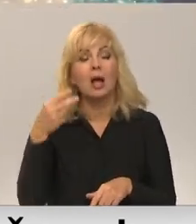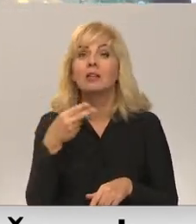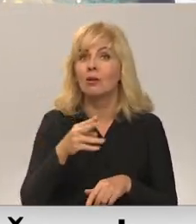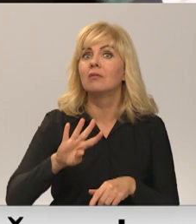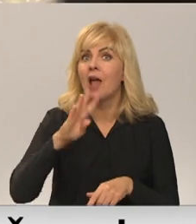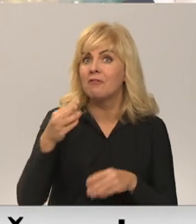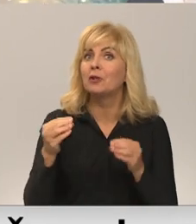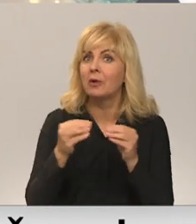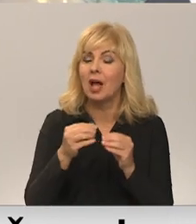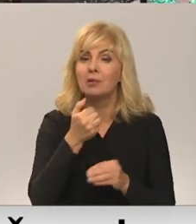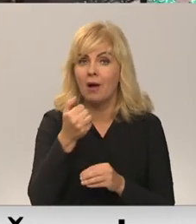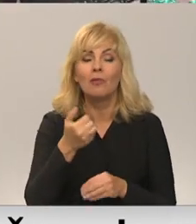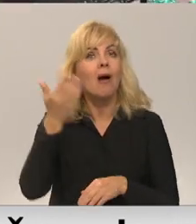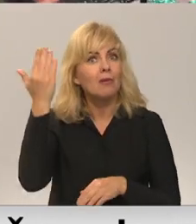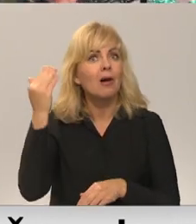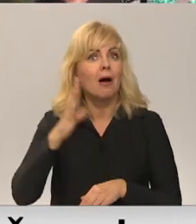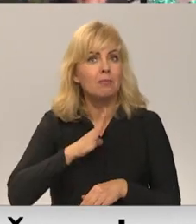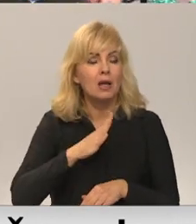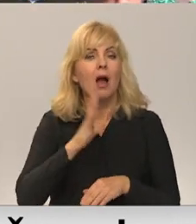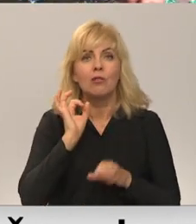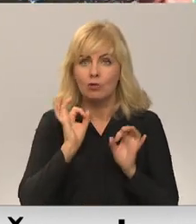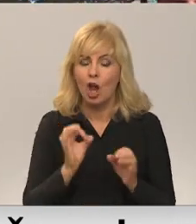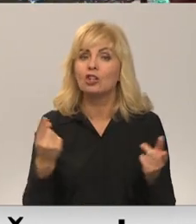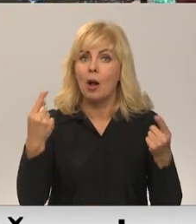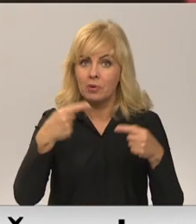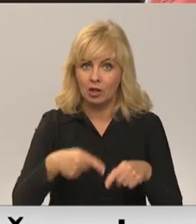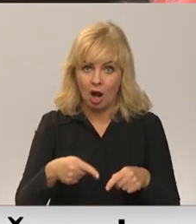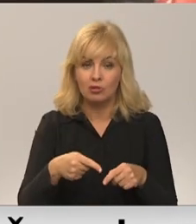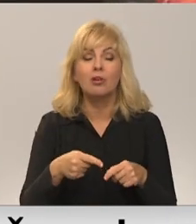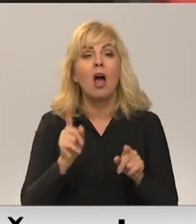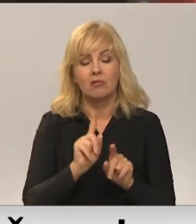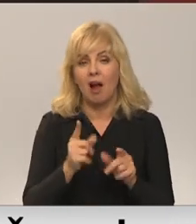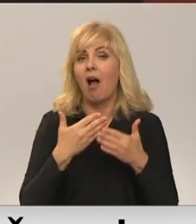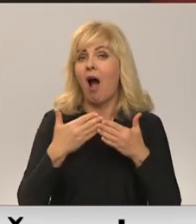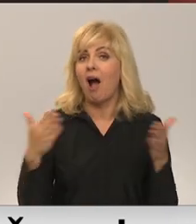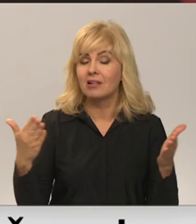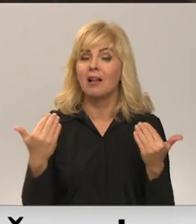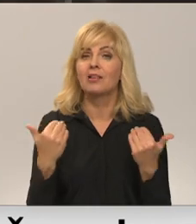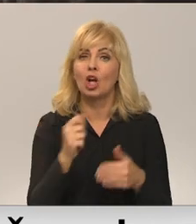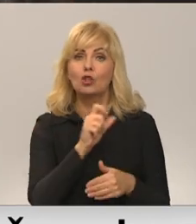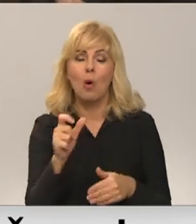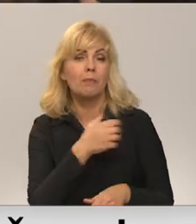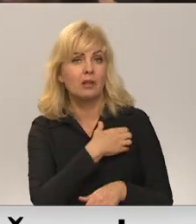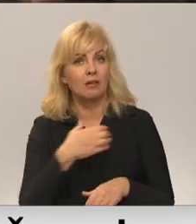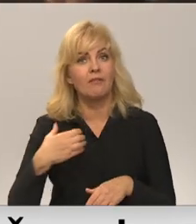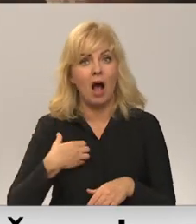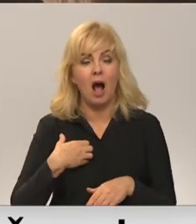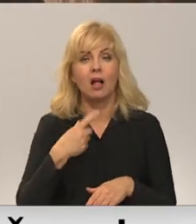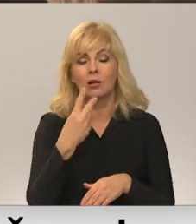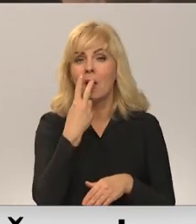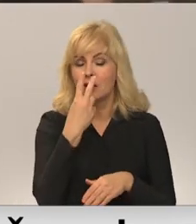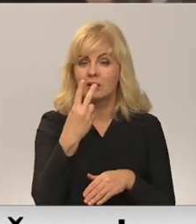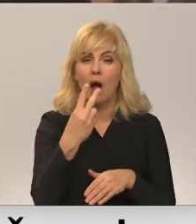2009. 10. un tos gadus, tad bija krīze. Jā. Būsim pilnīgi atklāti, ja šobrīd tomēr valdība regulē